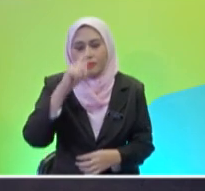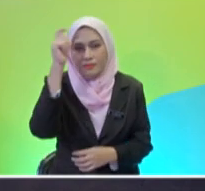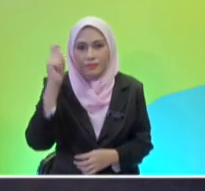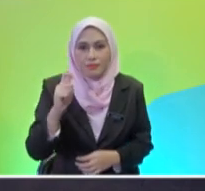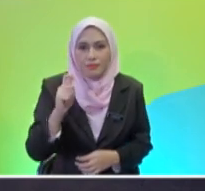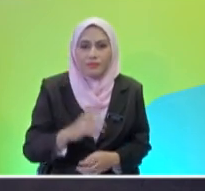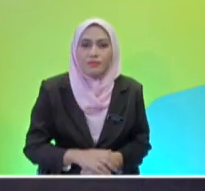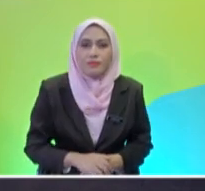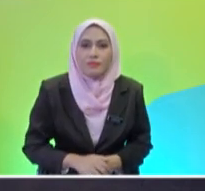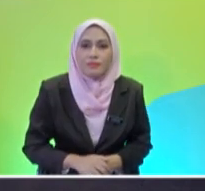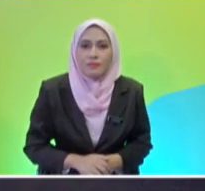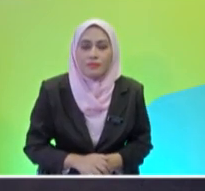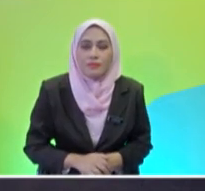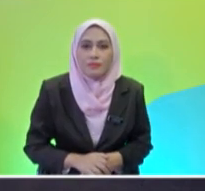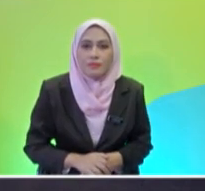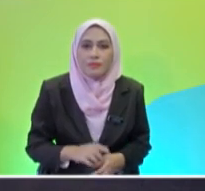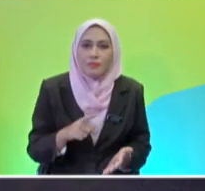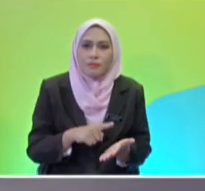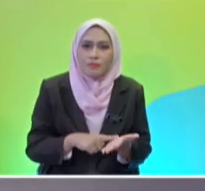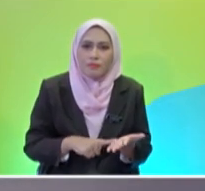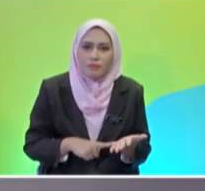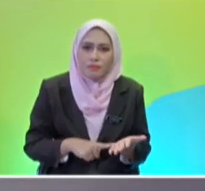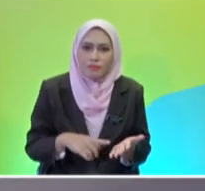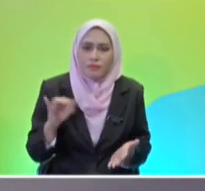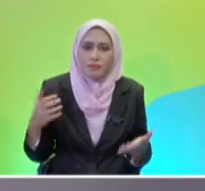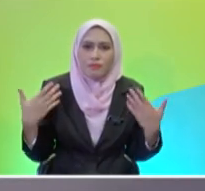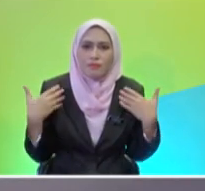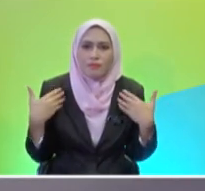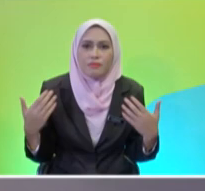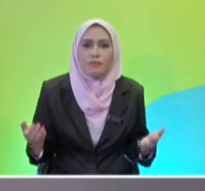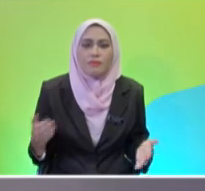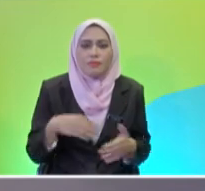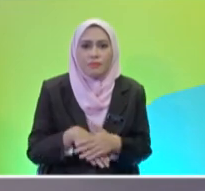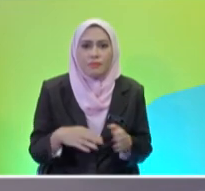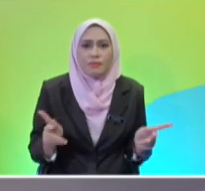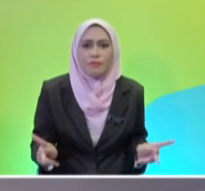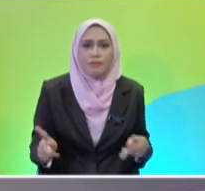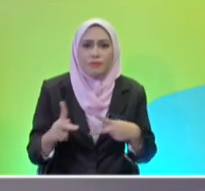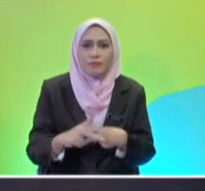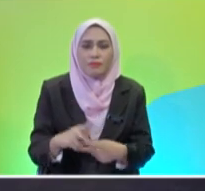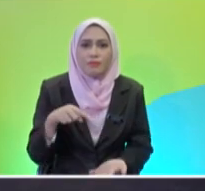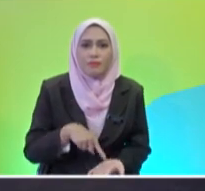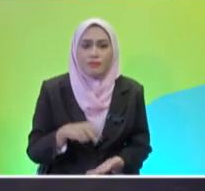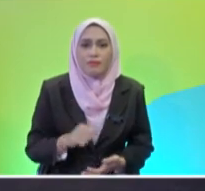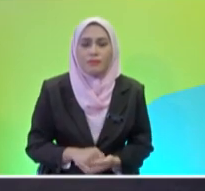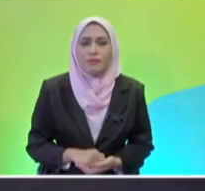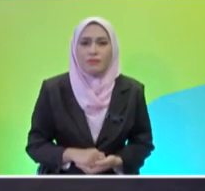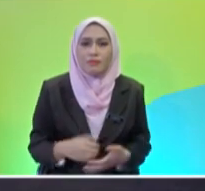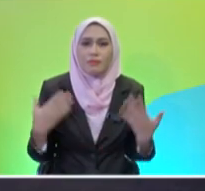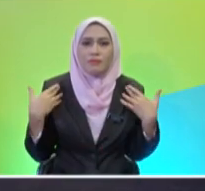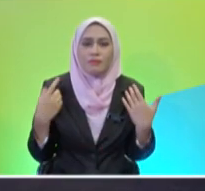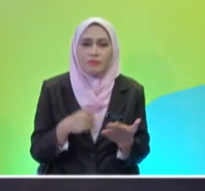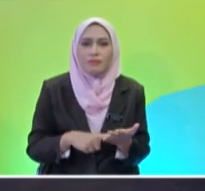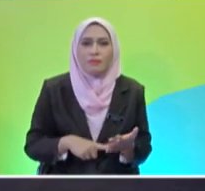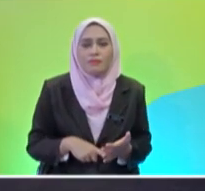tanya Kak Ria ni, apa agak-agak apa yang ada dalam kotak misteri ini? Ada apa ni cikgu? Jom